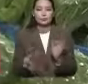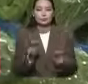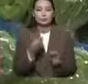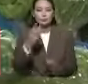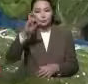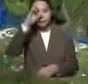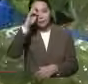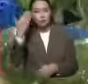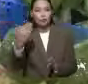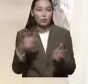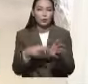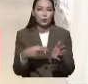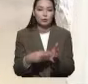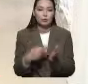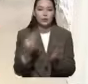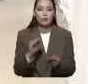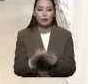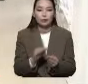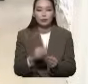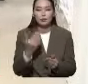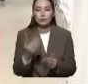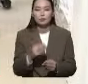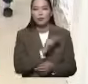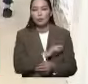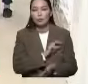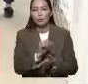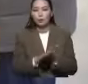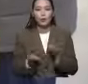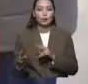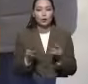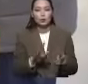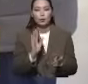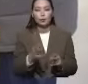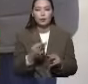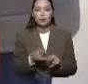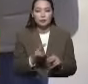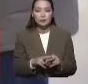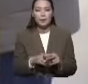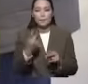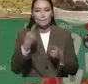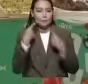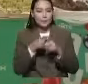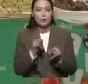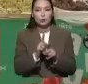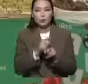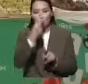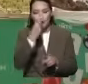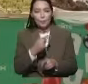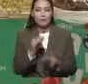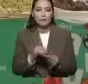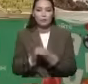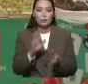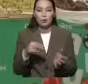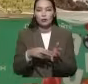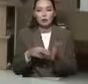тарапынан бағаны тұрақтандыру жүйесі жұмысын жалғастыра бермек. Тек өзектілігін жоғалтқан бір механизм ғана алынады. Яғни бағаны